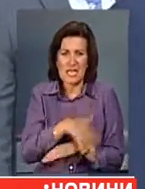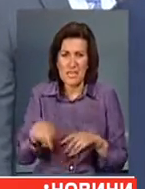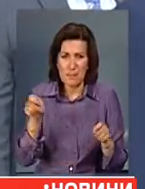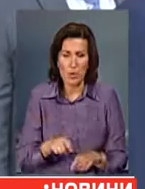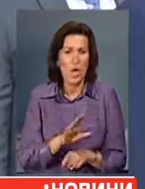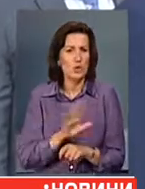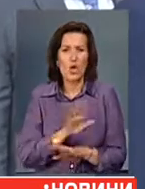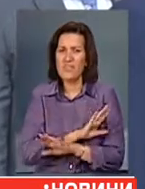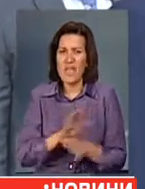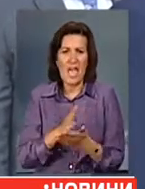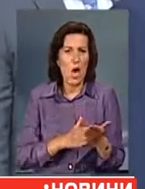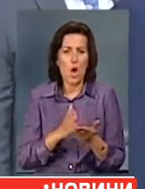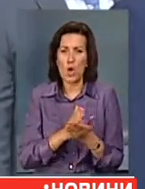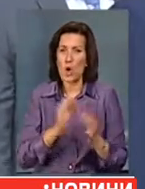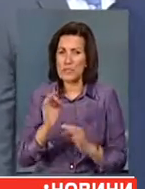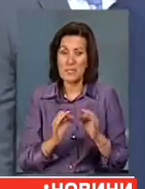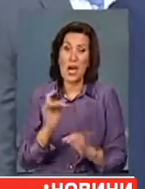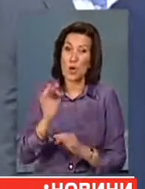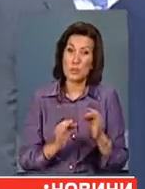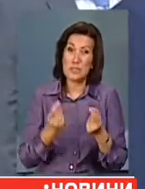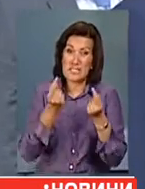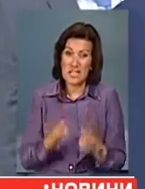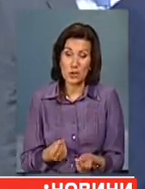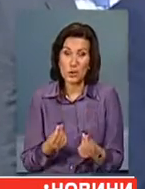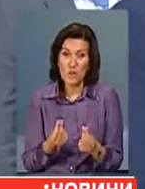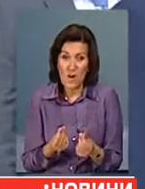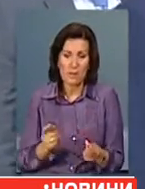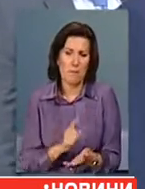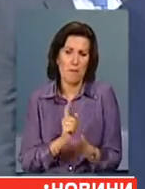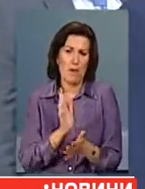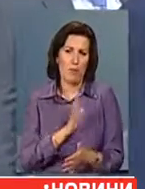що не розмитнено, або розмитнено за заниженою вартістю, має бути покараний.